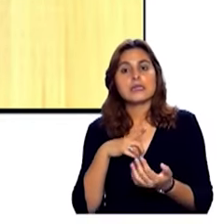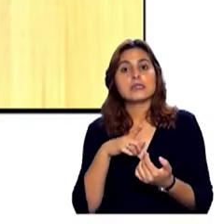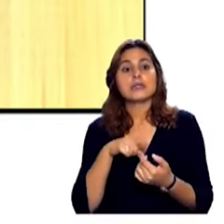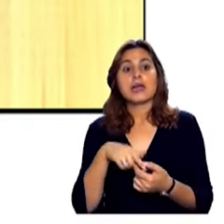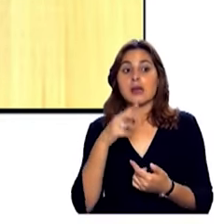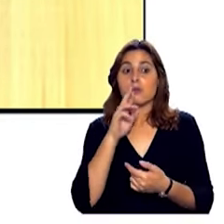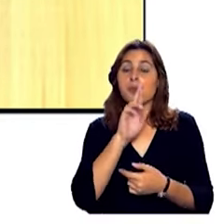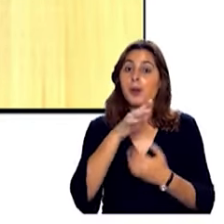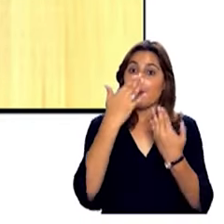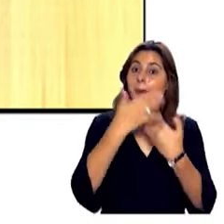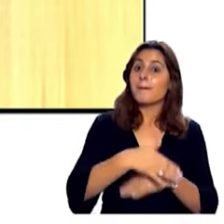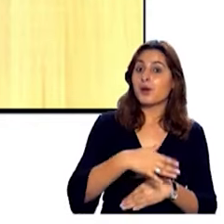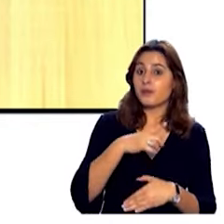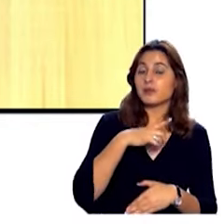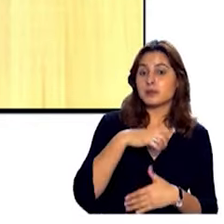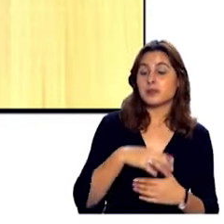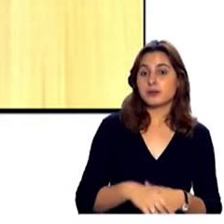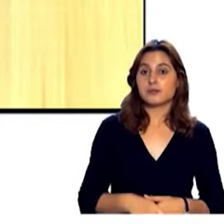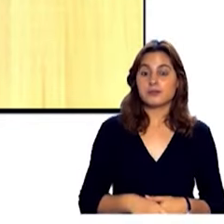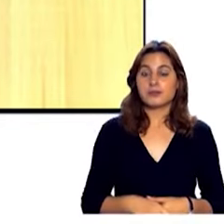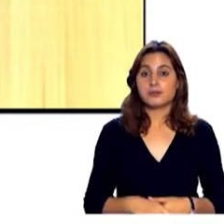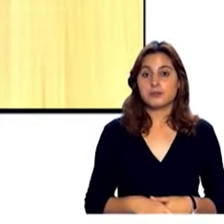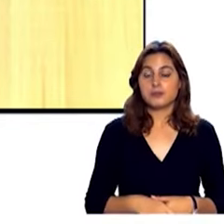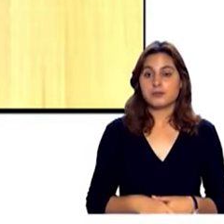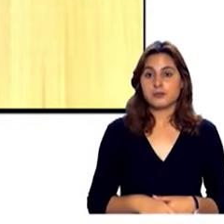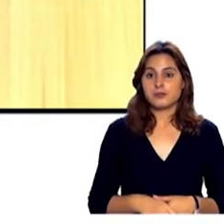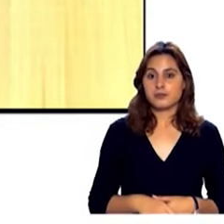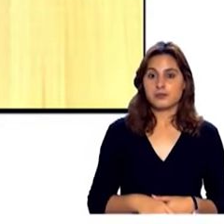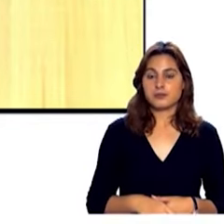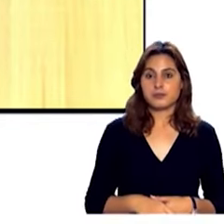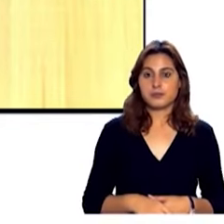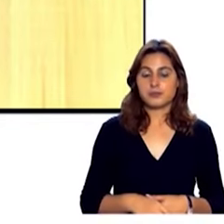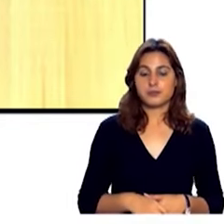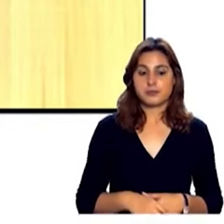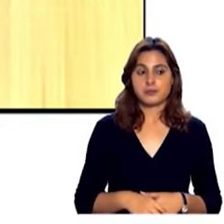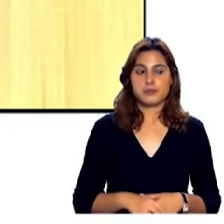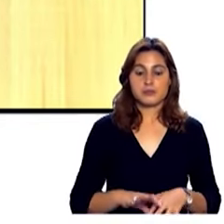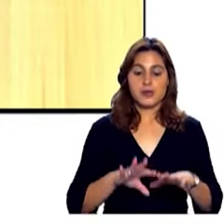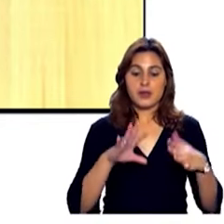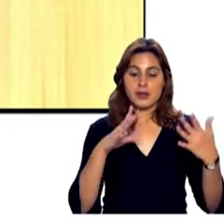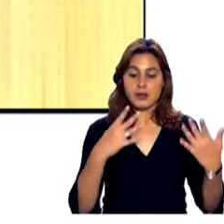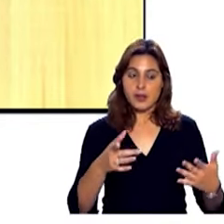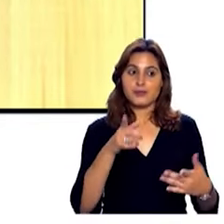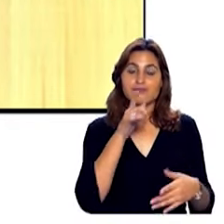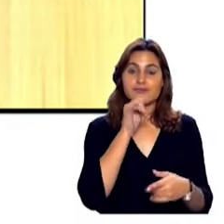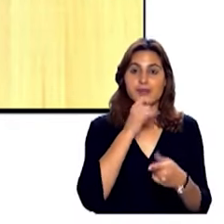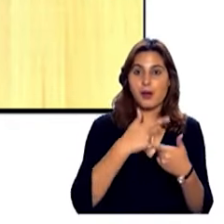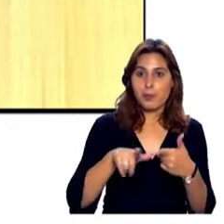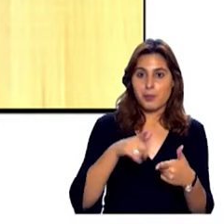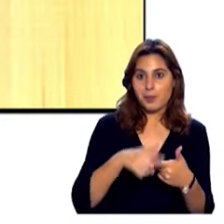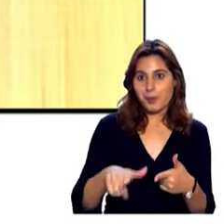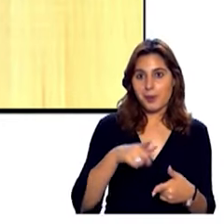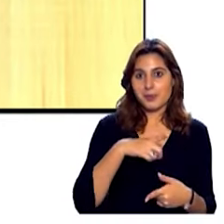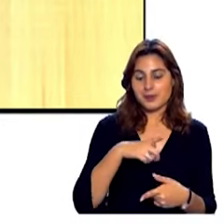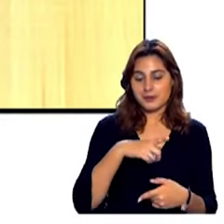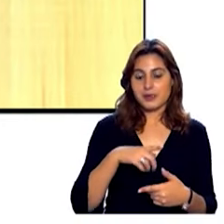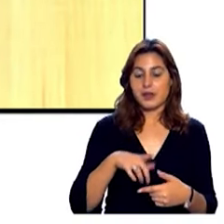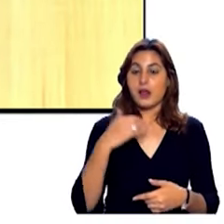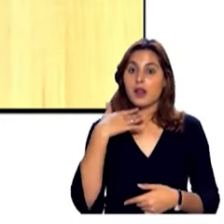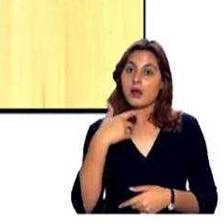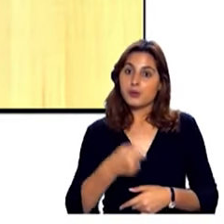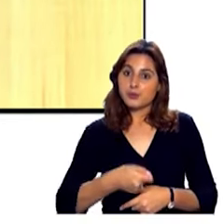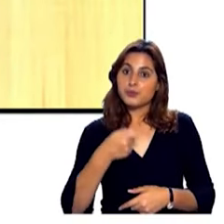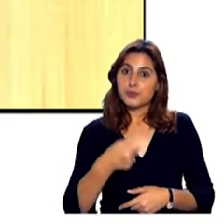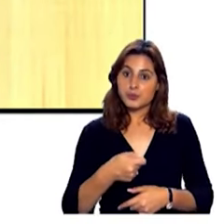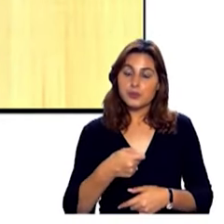in questo caso si si pone questo problema cio Il caso in cui Il Giudice non etta di considerare un Fatto ma semplicemente